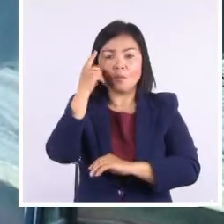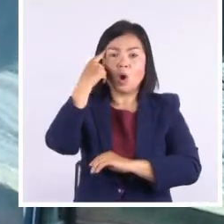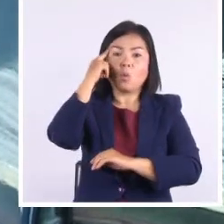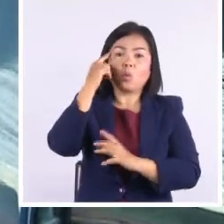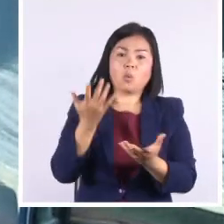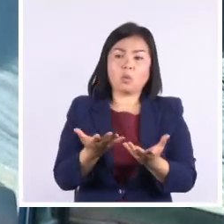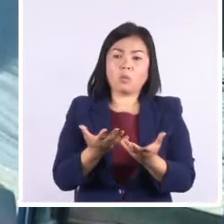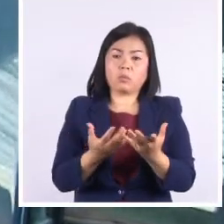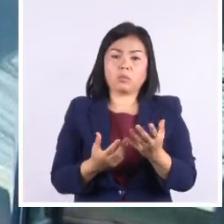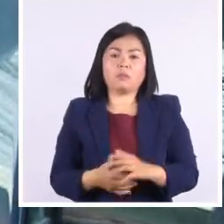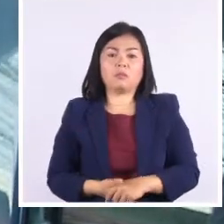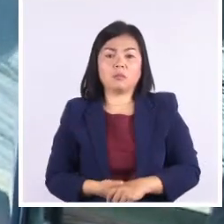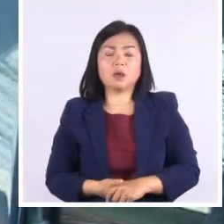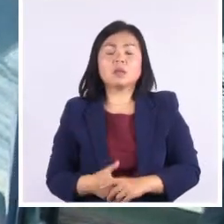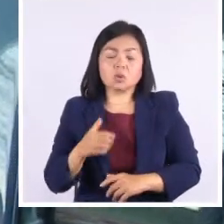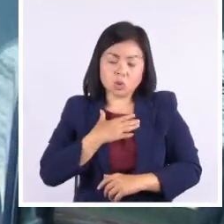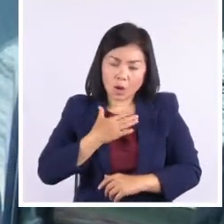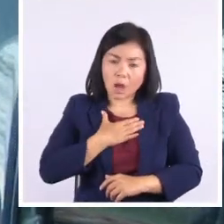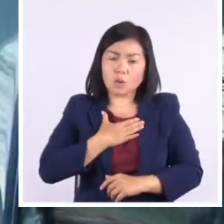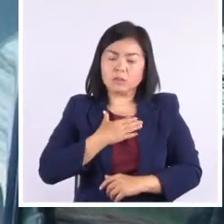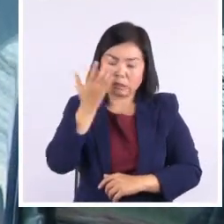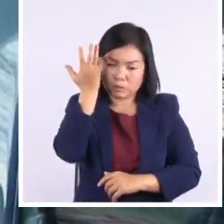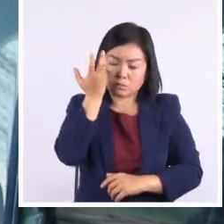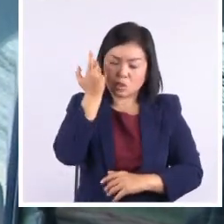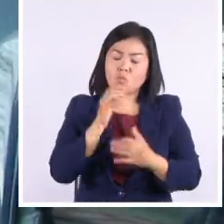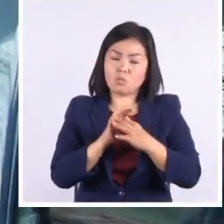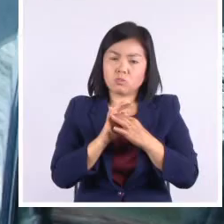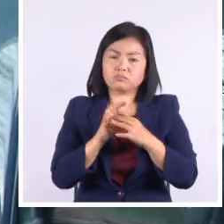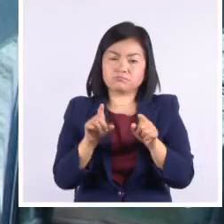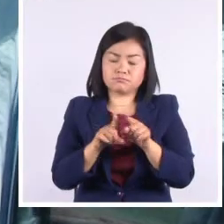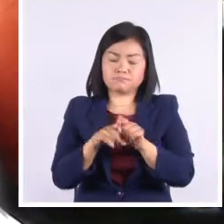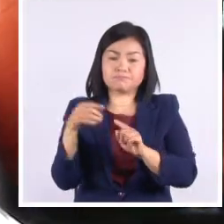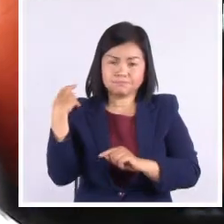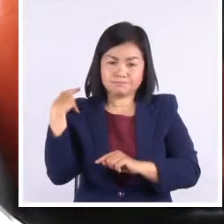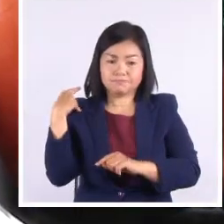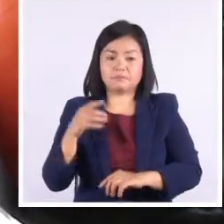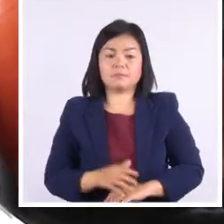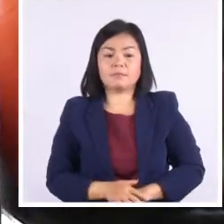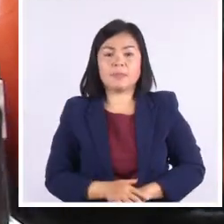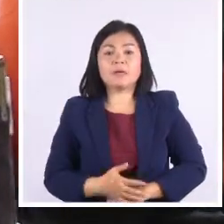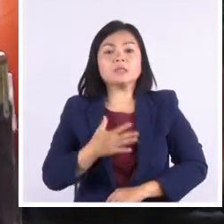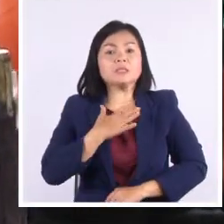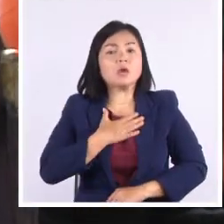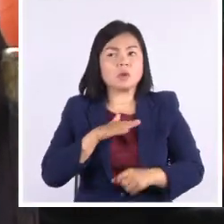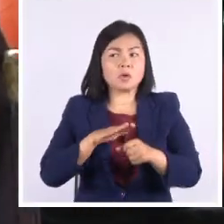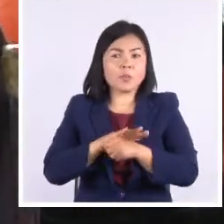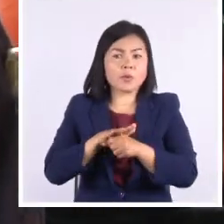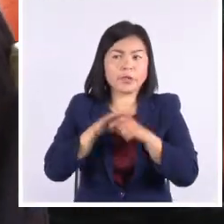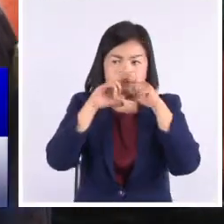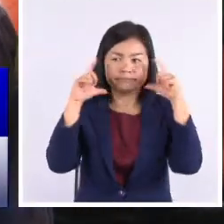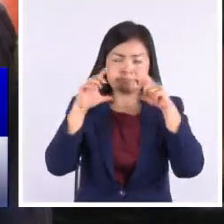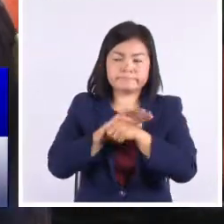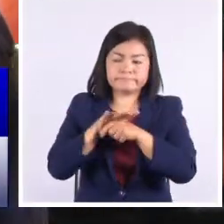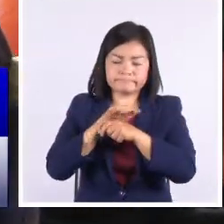ไม่เล็กๆไม่รู้งั้นหรือส่วนตัว Tongวนจังวันก็ยังพอมีอยู่แต่เรา